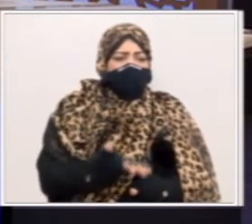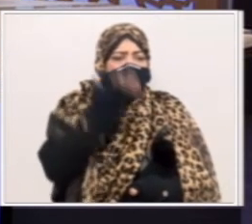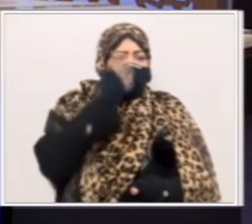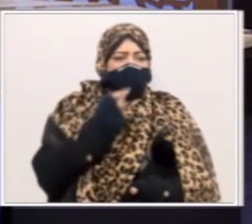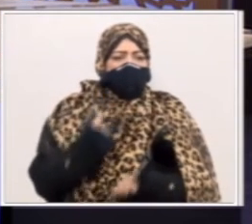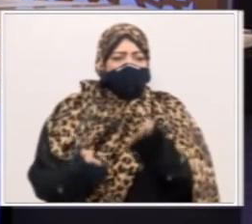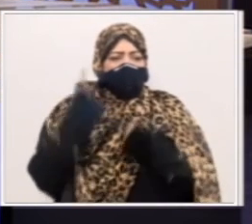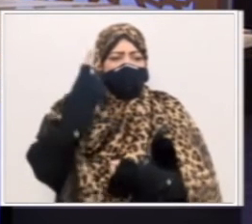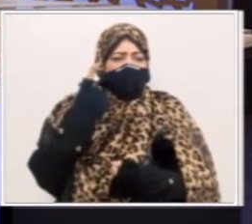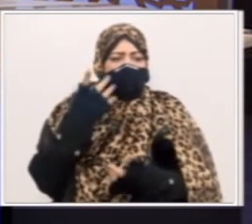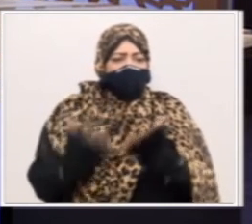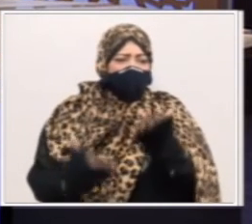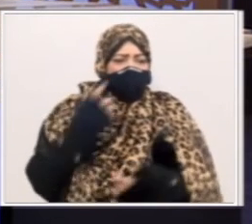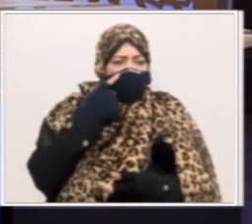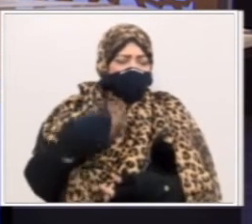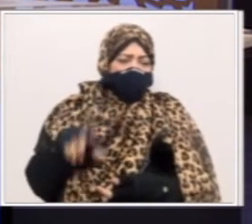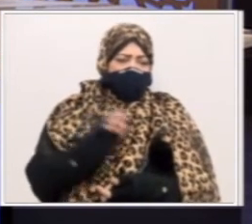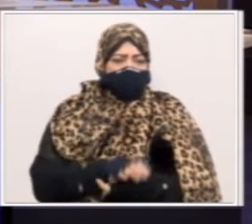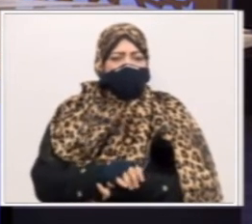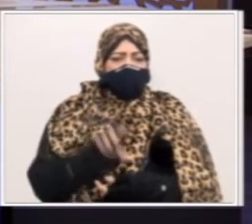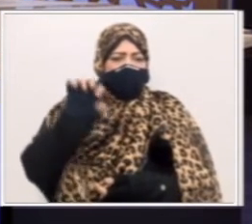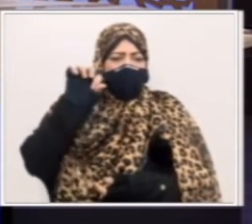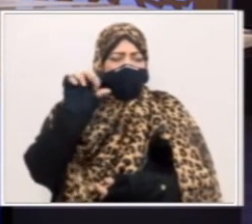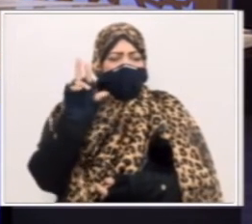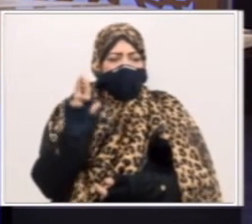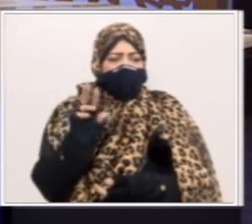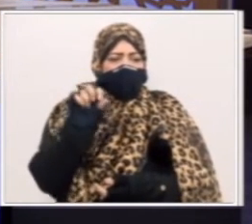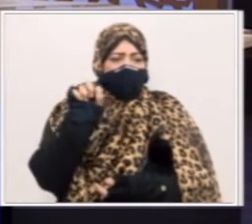الأخ فوزي من طرابلس. أيوة تفضل.